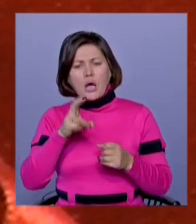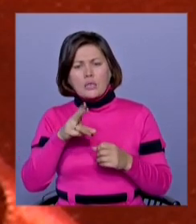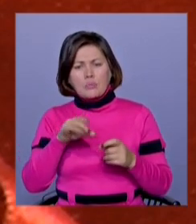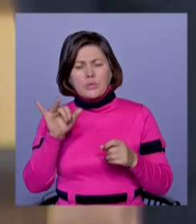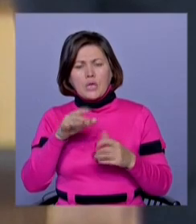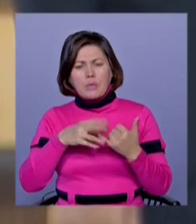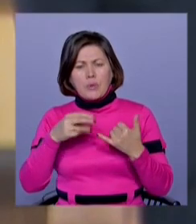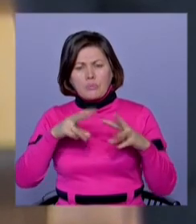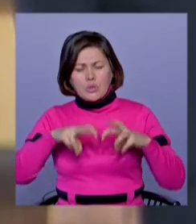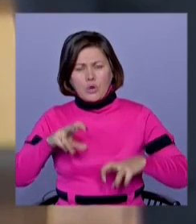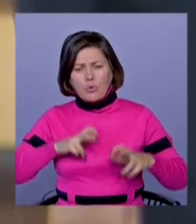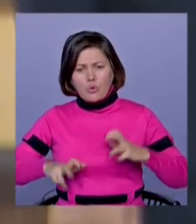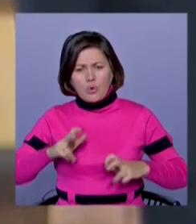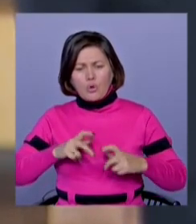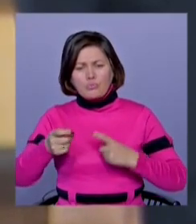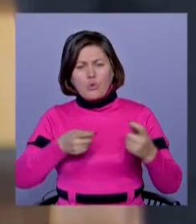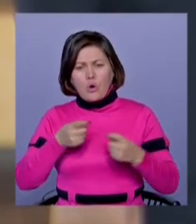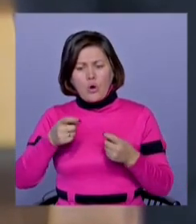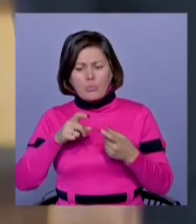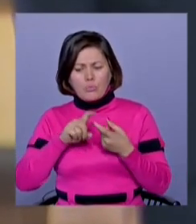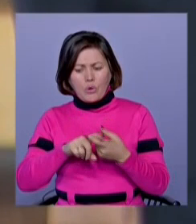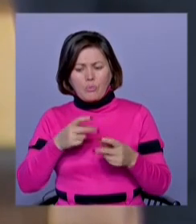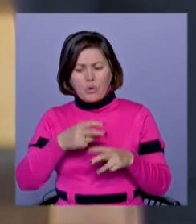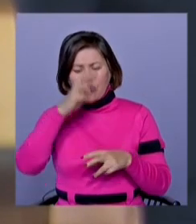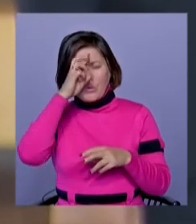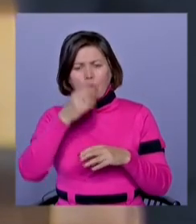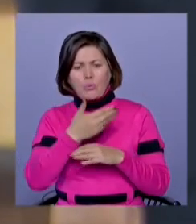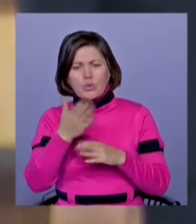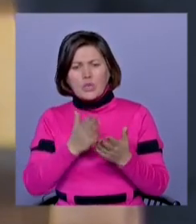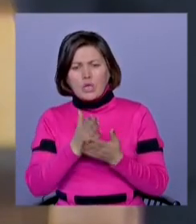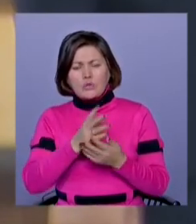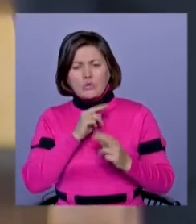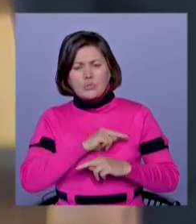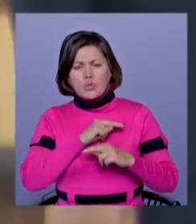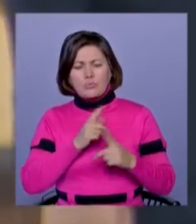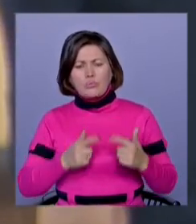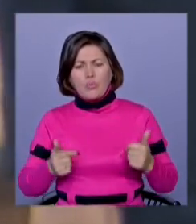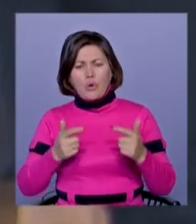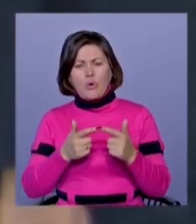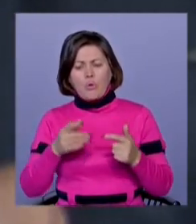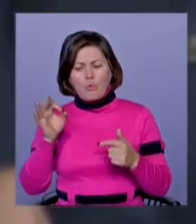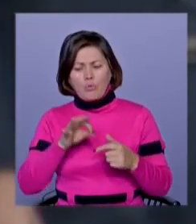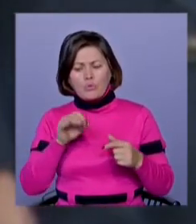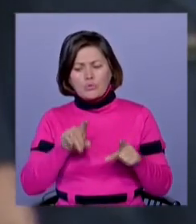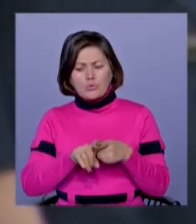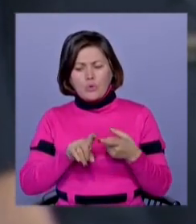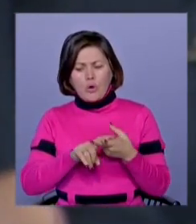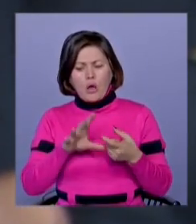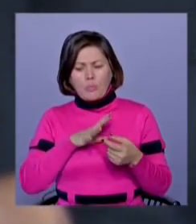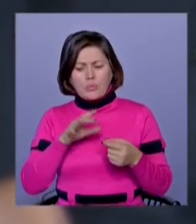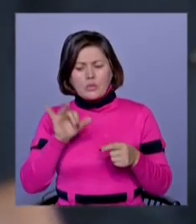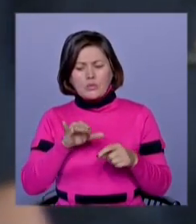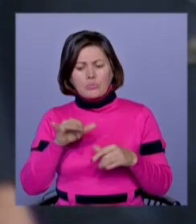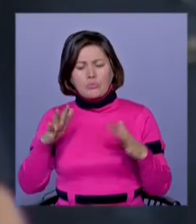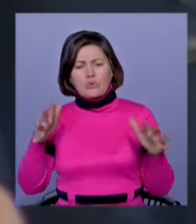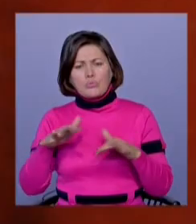академиясының археология институтына жетекшілік жасай отырып, елімізде осы саладағы жұмыстарды ұйымдастыру жөніндегі де іргелі